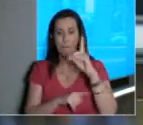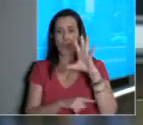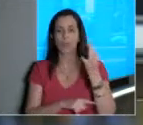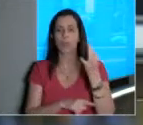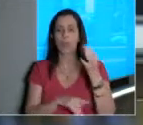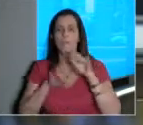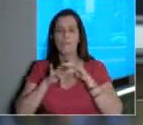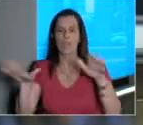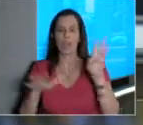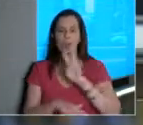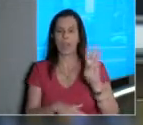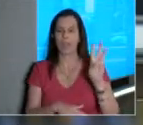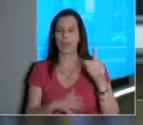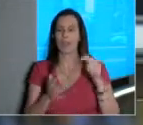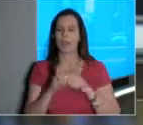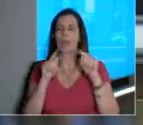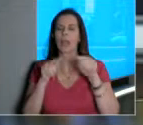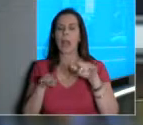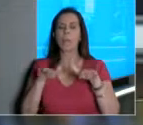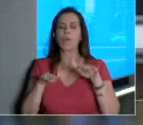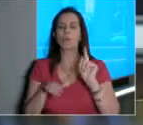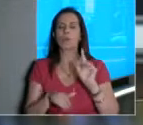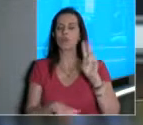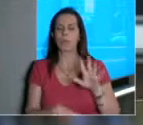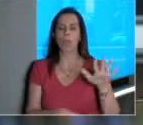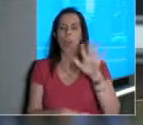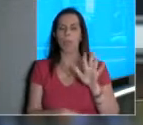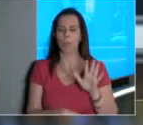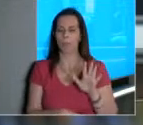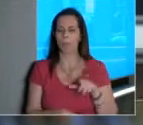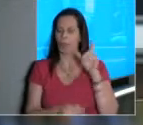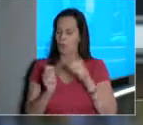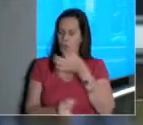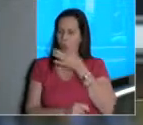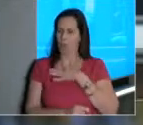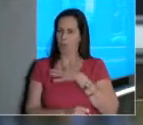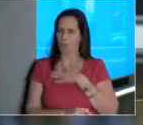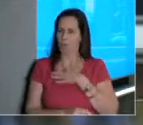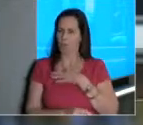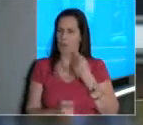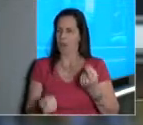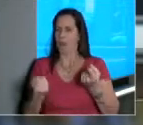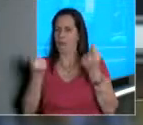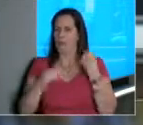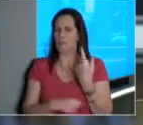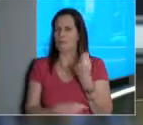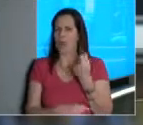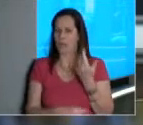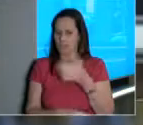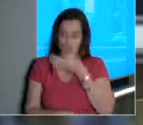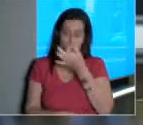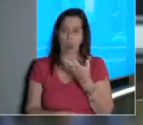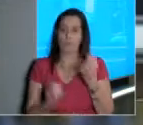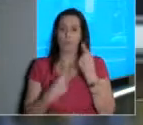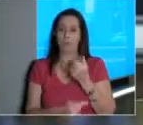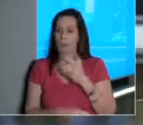150 מיליארד שקל כדי להגיע לממוצע של ה-OECD. עכשיו, אנשים שואלים אותי, מאיפה נביא את הכסף? נכון? זו השאלה